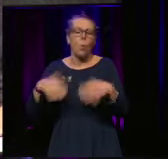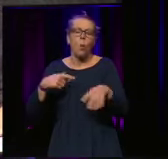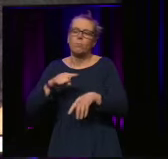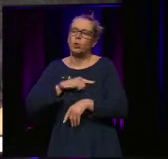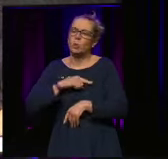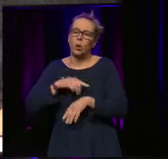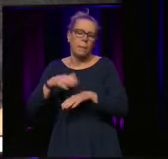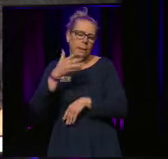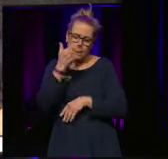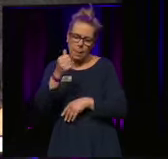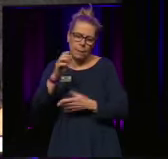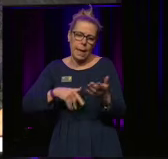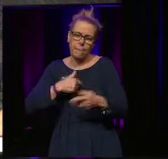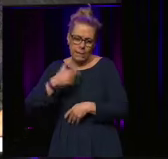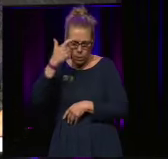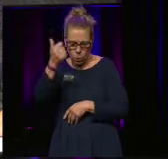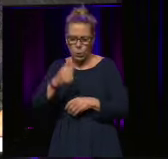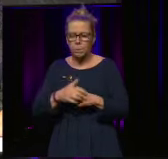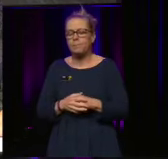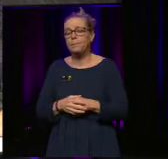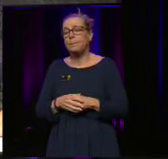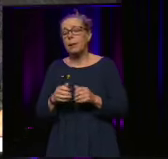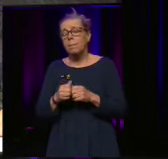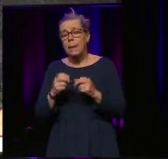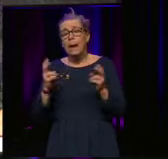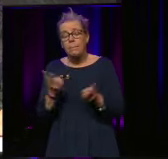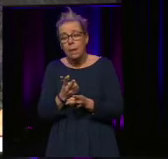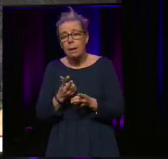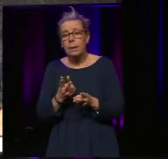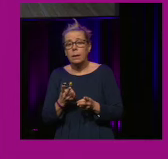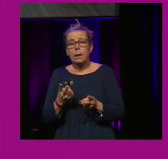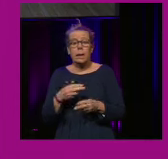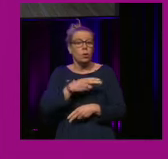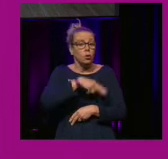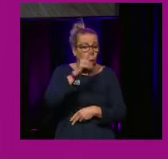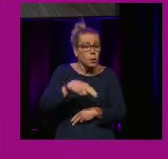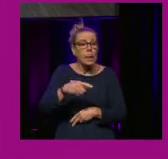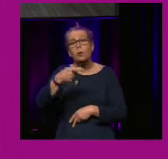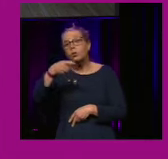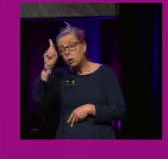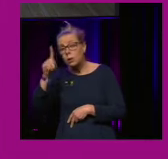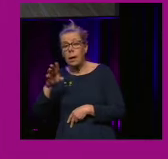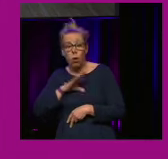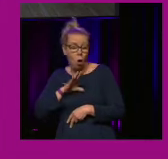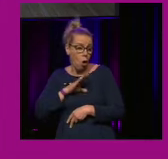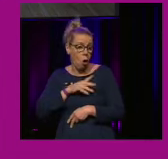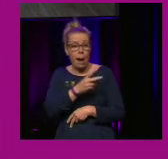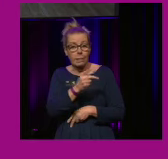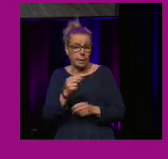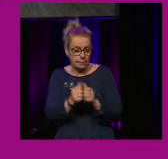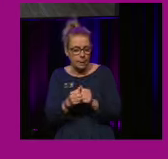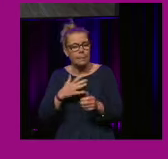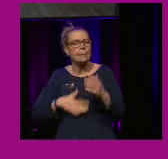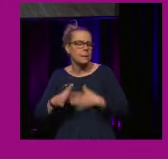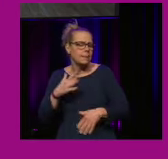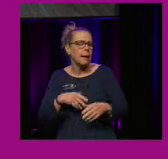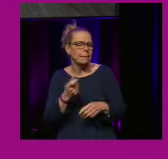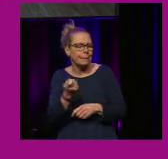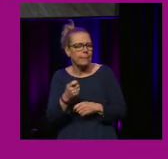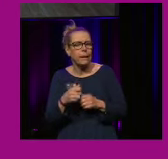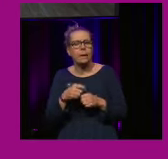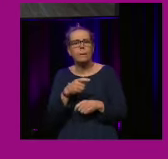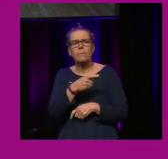det intressanta är då att vad en del länder, Norge och Tyskland, har, det är i princip att